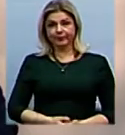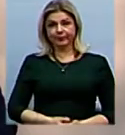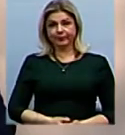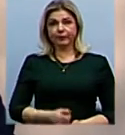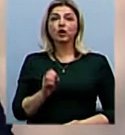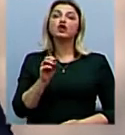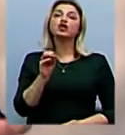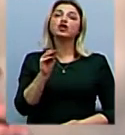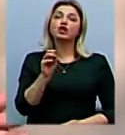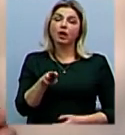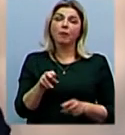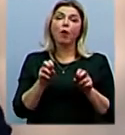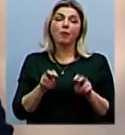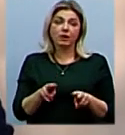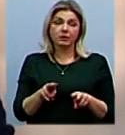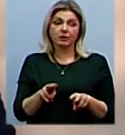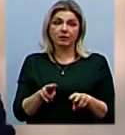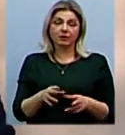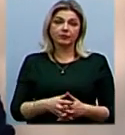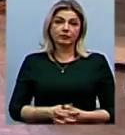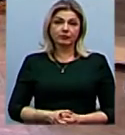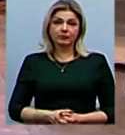чем загрожує, якщо буде? Одно 12, ну,